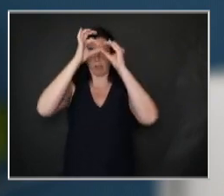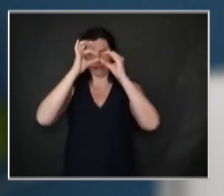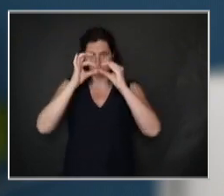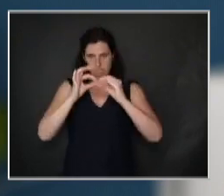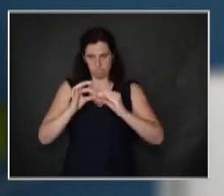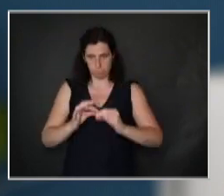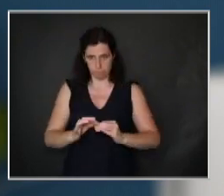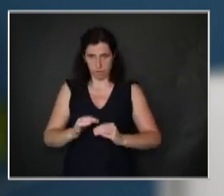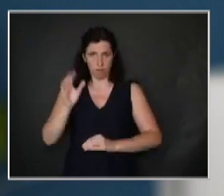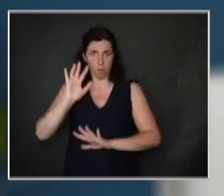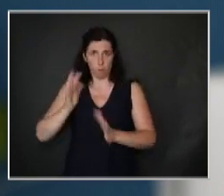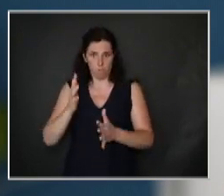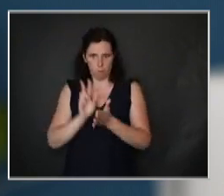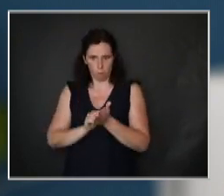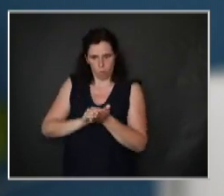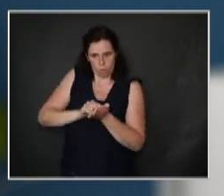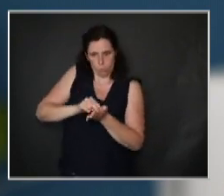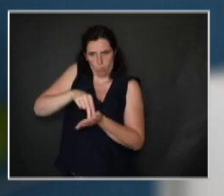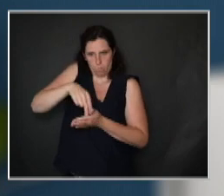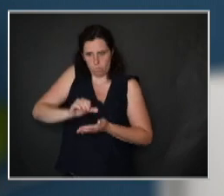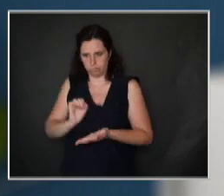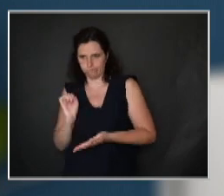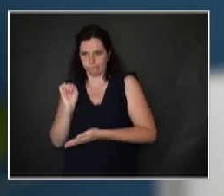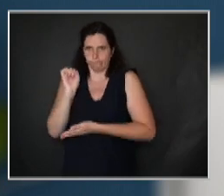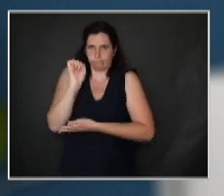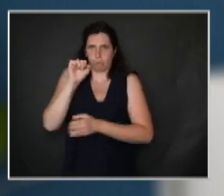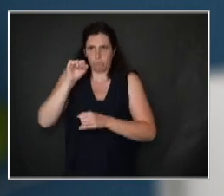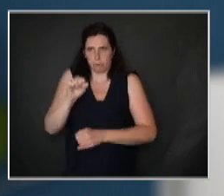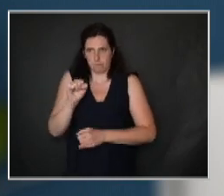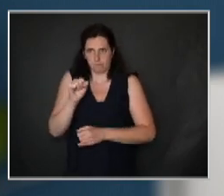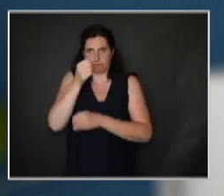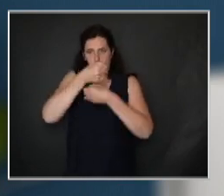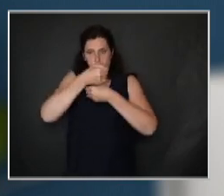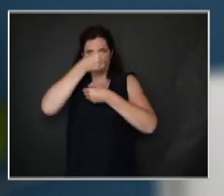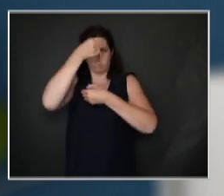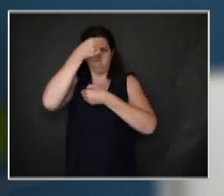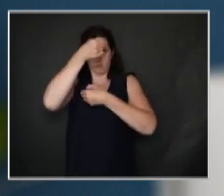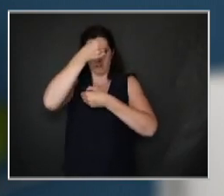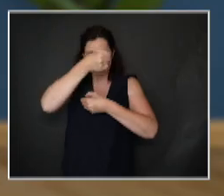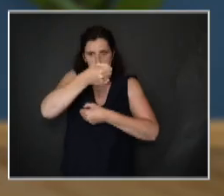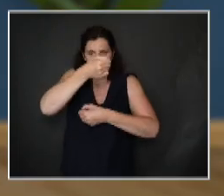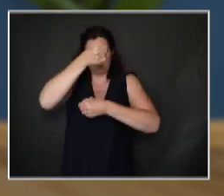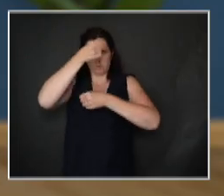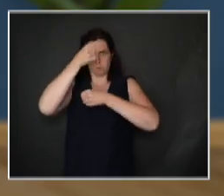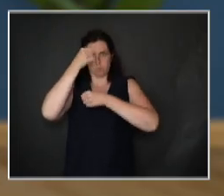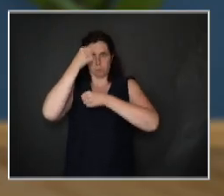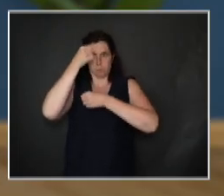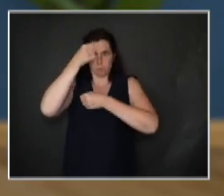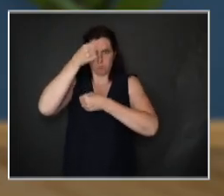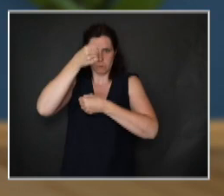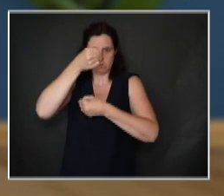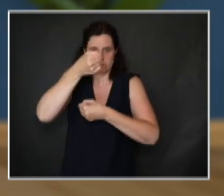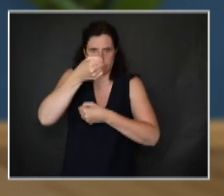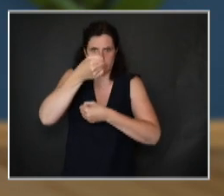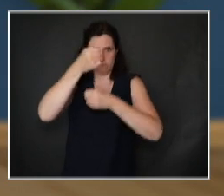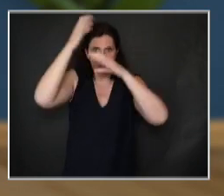permet de tenir en position debout. Une migration du trou occipital sous le centre de crâne permet de compenser le poids